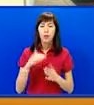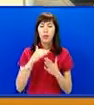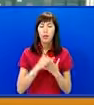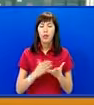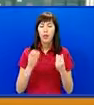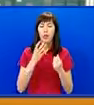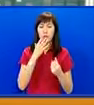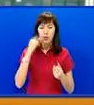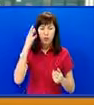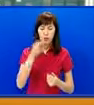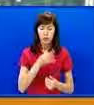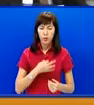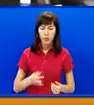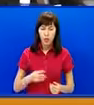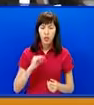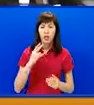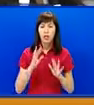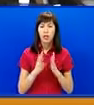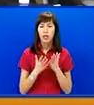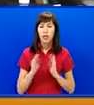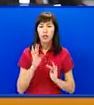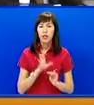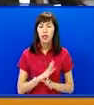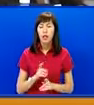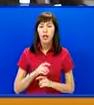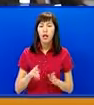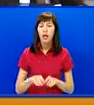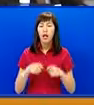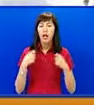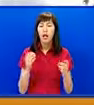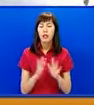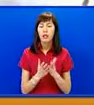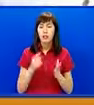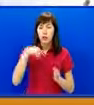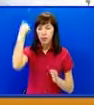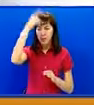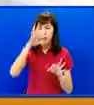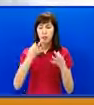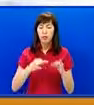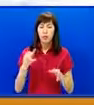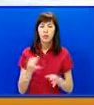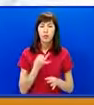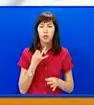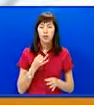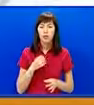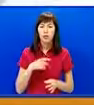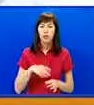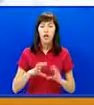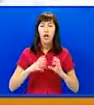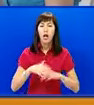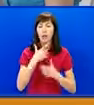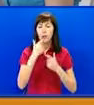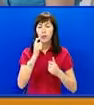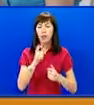Дней Южного Казахстана. В Национальной библиотеке состоялась презентация книг «Лицо, независимость, история» и «Жахан Танган Жетты